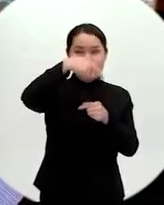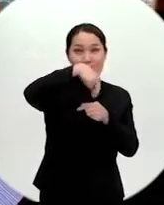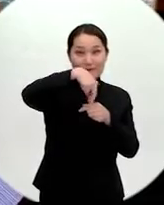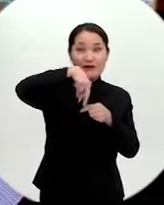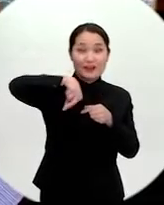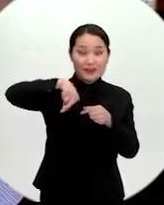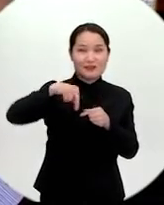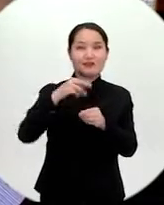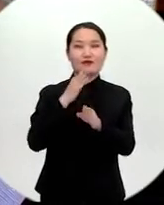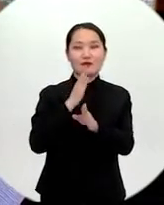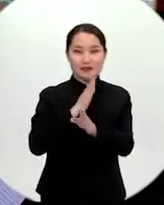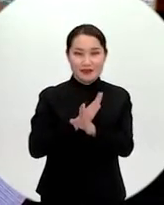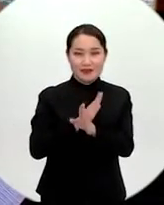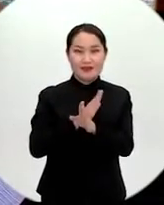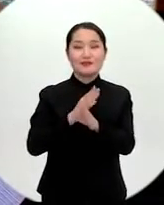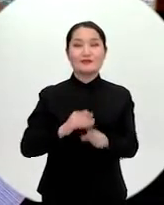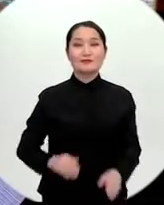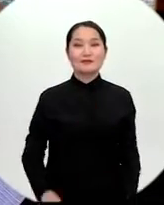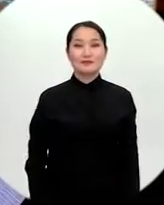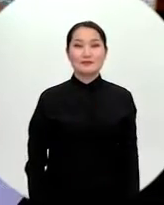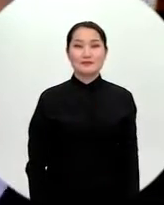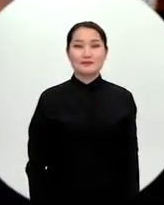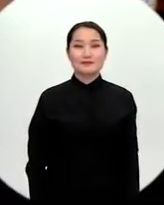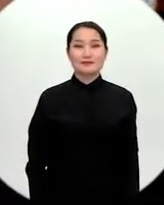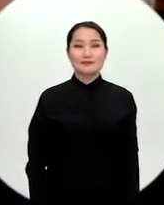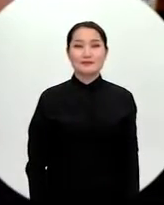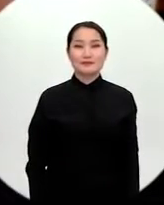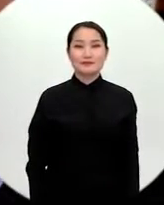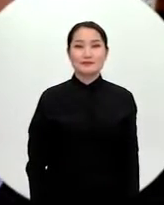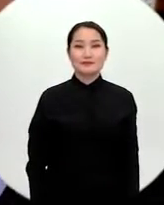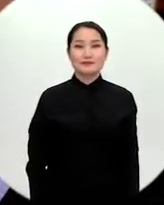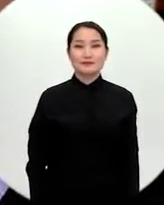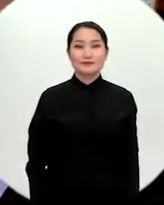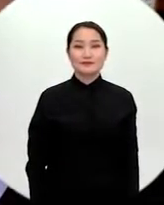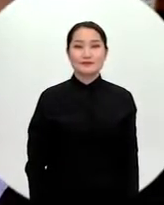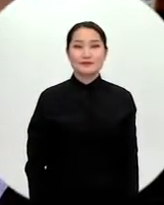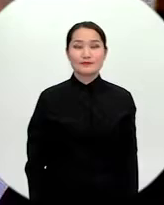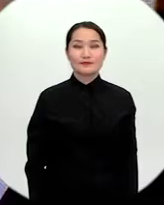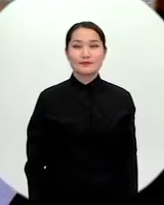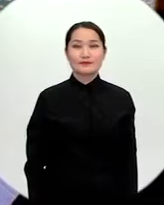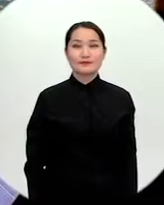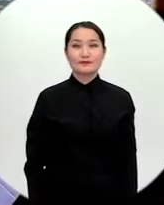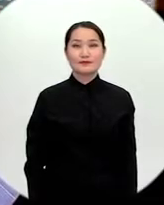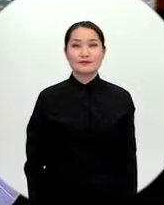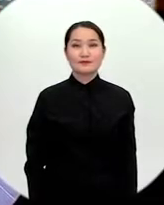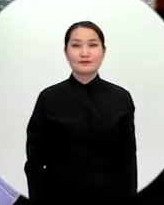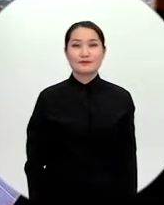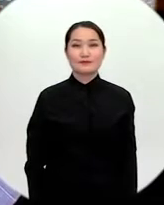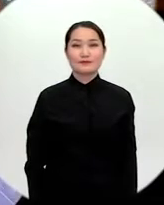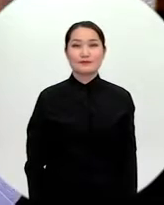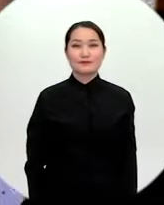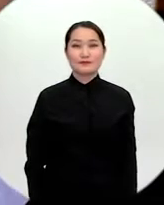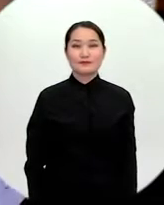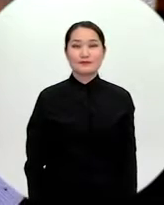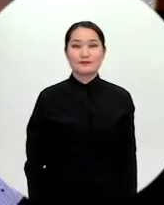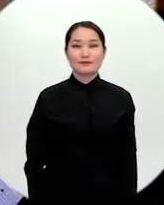хайшлаад авчдаг. Дөрвөн булангаа яг ижил зайтай хайшлаад авчдаг. За, ингээд 8 өнцөг үүсдэг. За, 8 өнцгөө ахаад 8